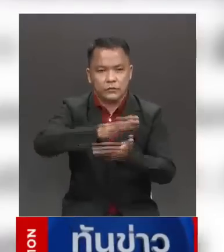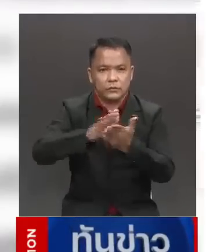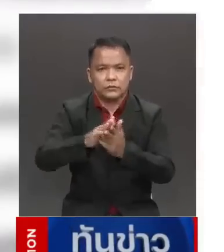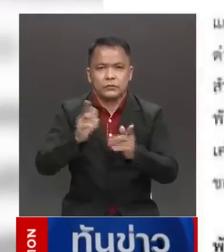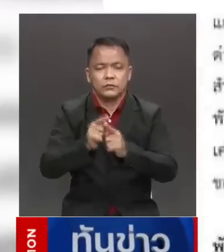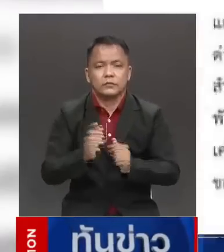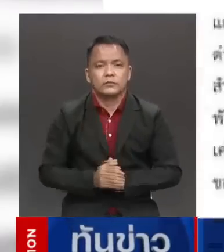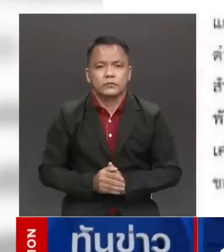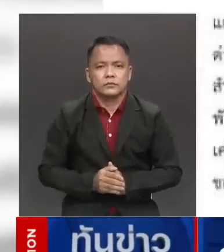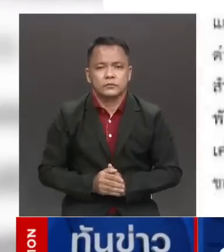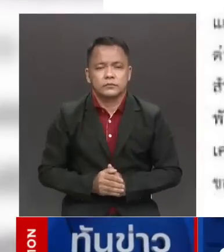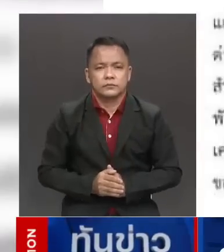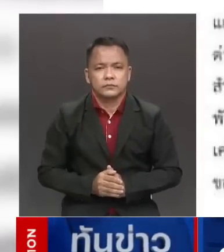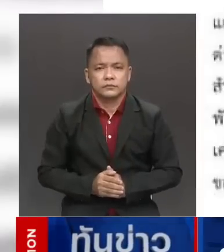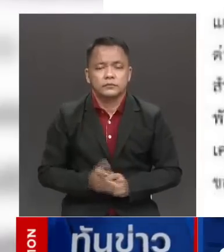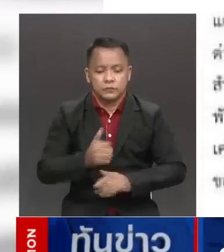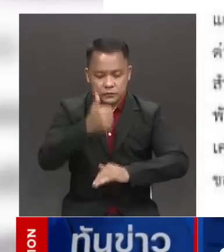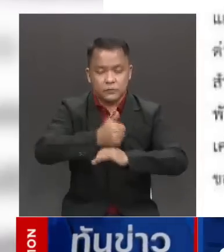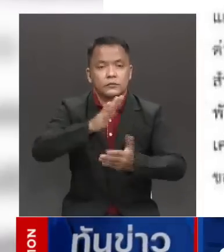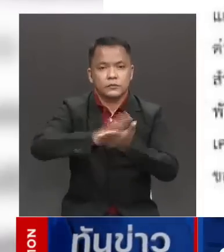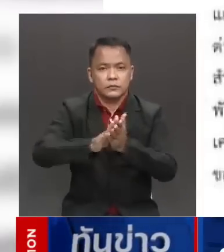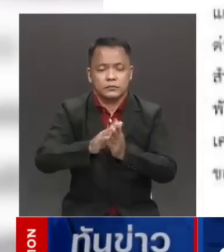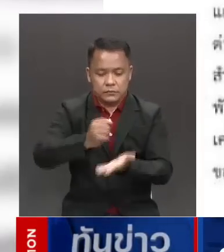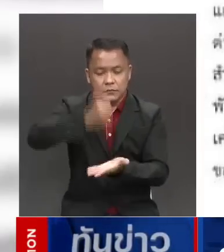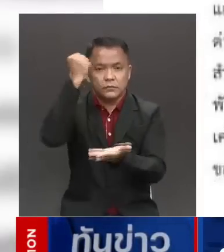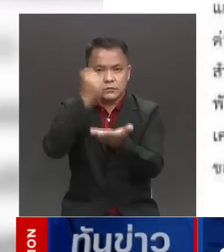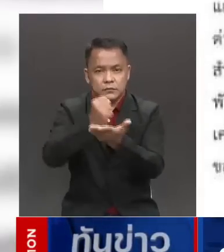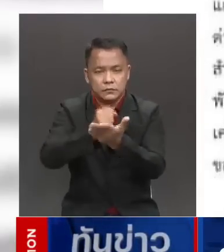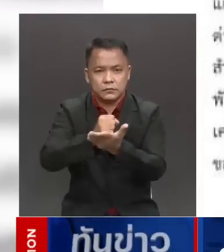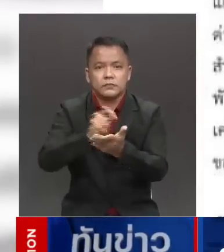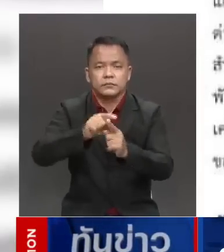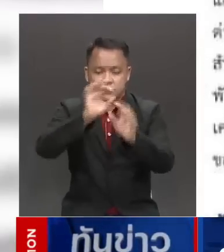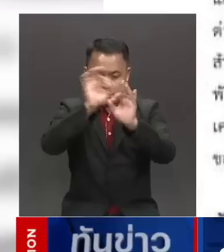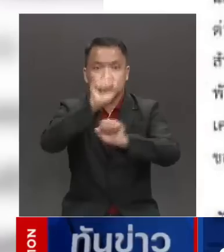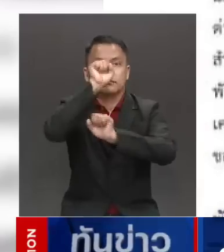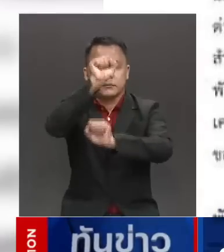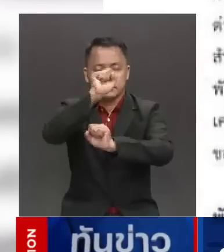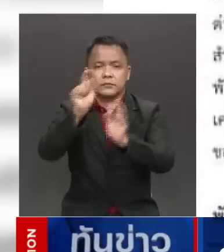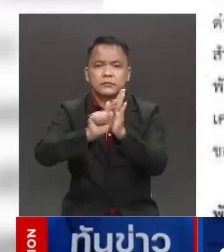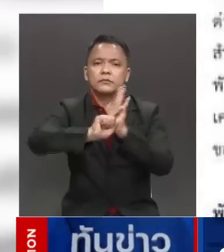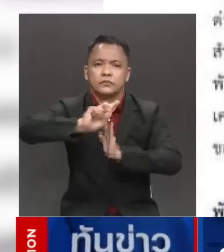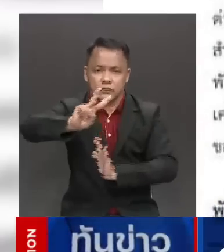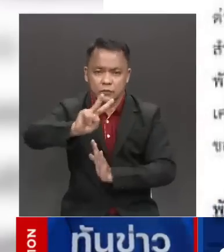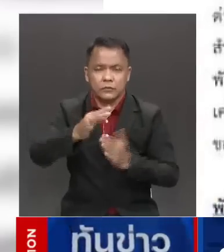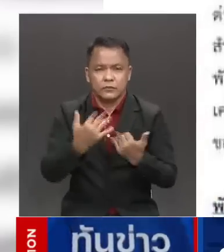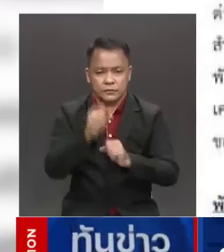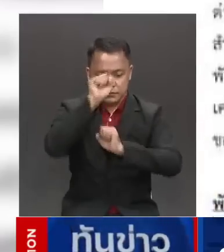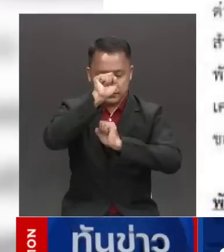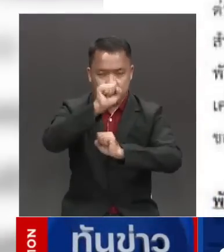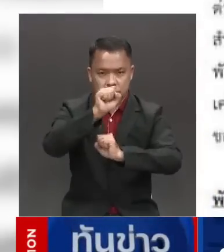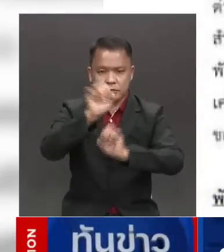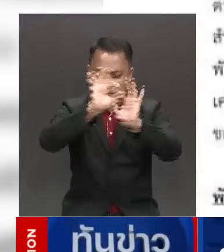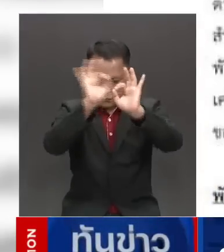ยคุณจินตนาศรีสารคามผู้อำนวยการค่ะลงนามประกาศโรงเรียนเลยนะคะเป็นประกาศฉบับที่2แล้วนะคะประกา